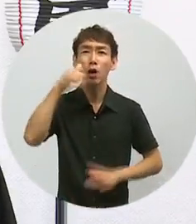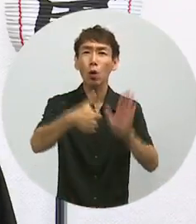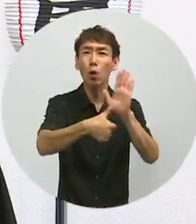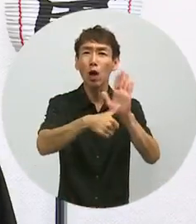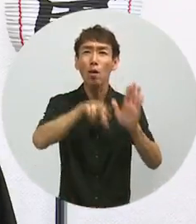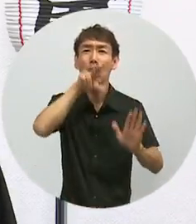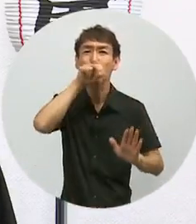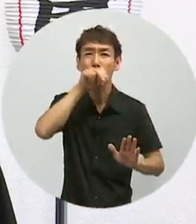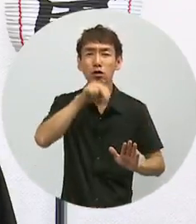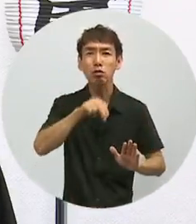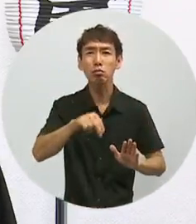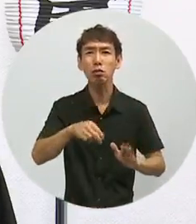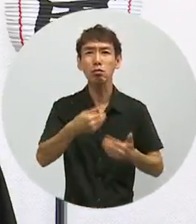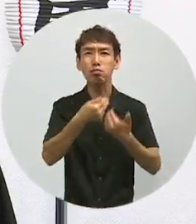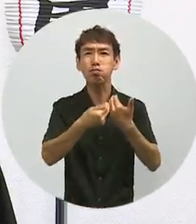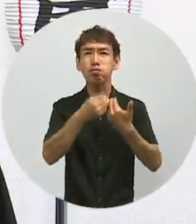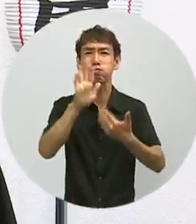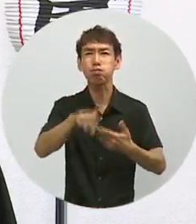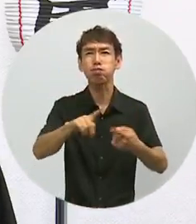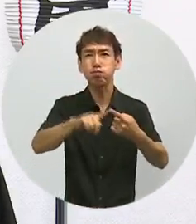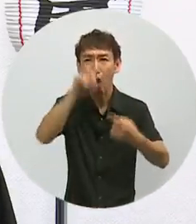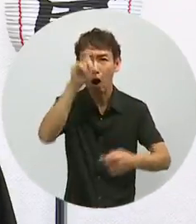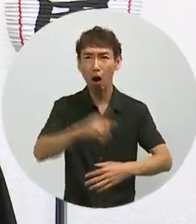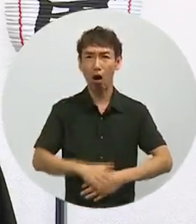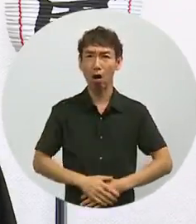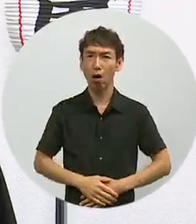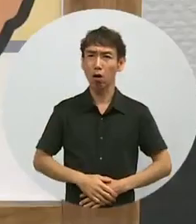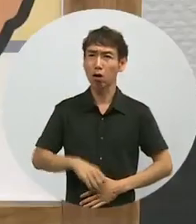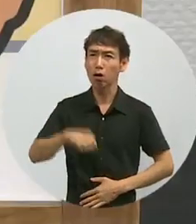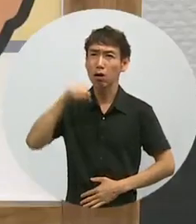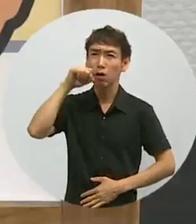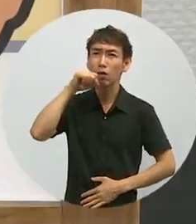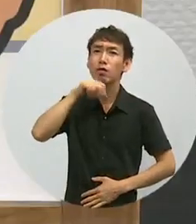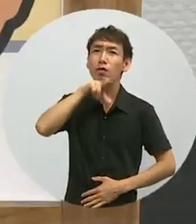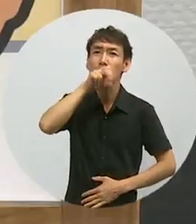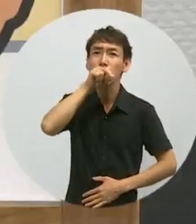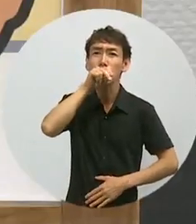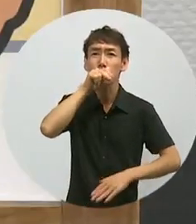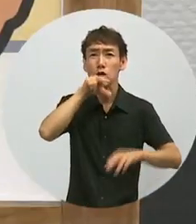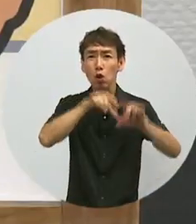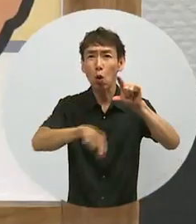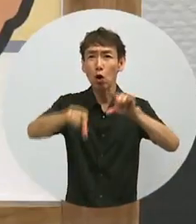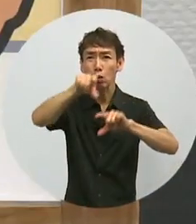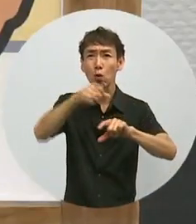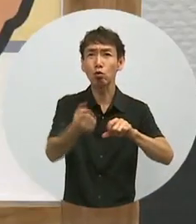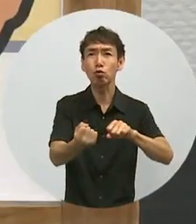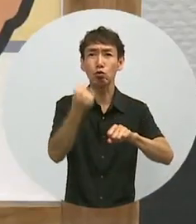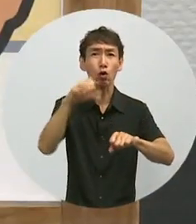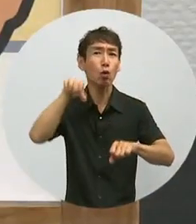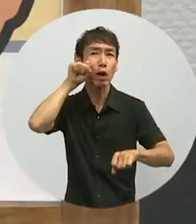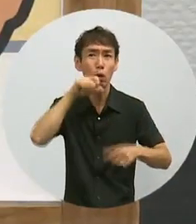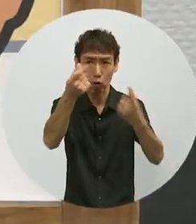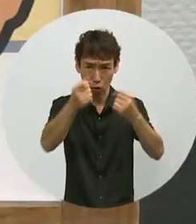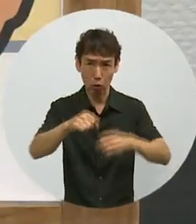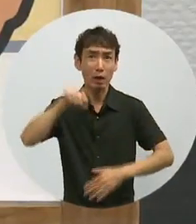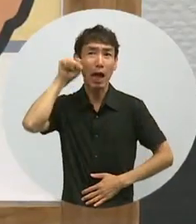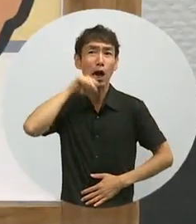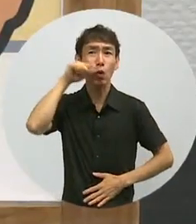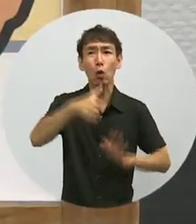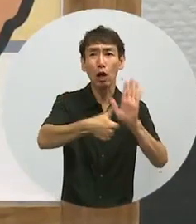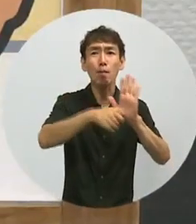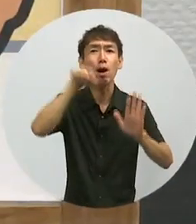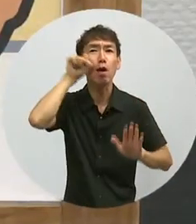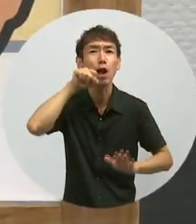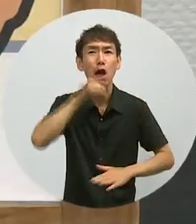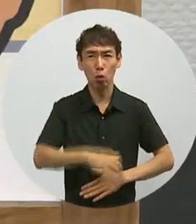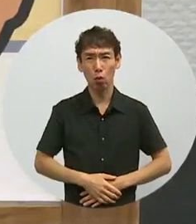いし、ネズミより強いのは猫でしょうが、だから 猫の名前は猫、うん、でもそれじ